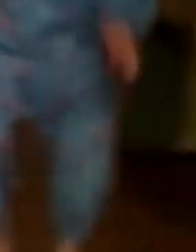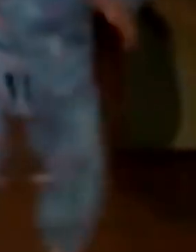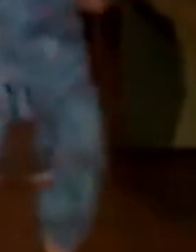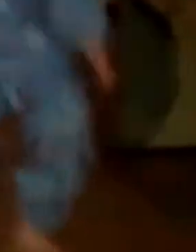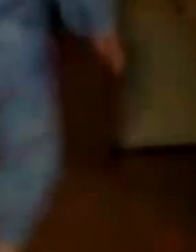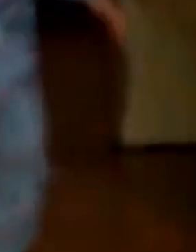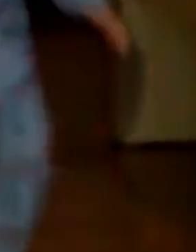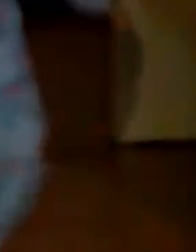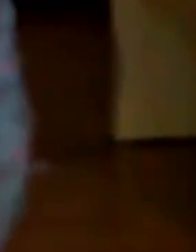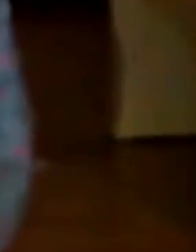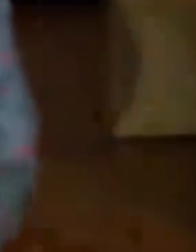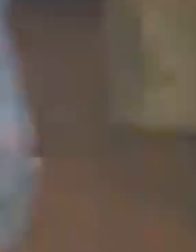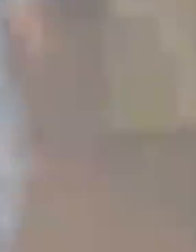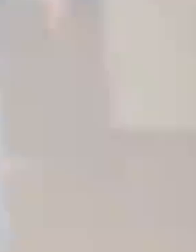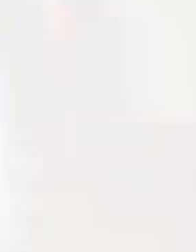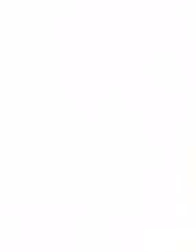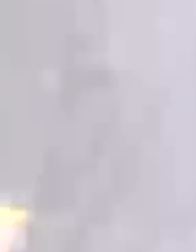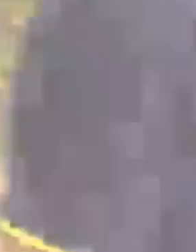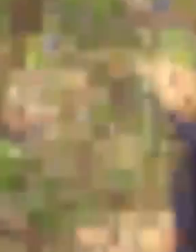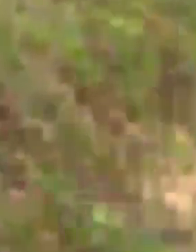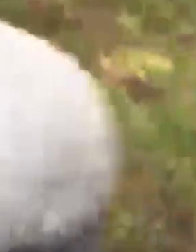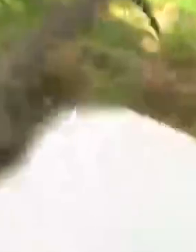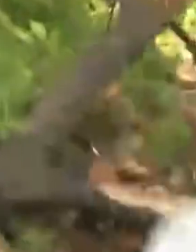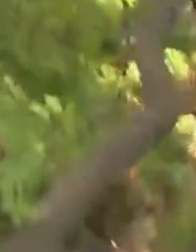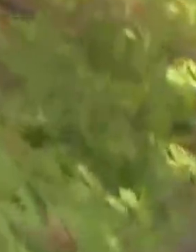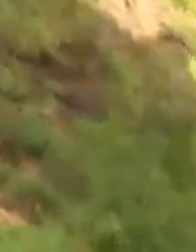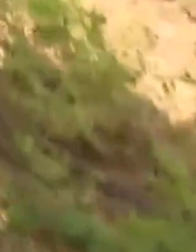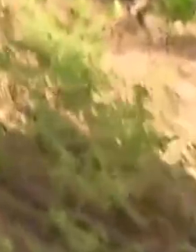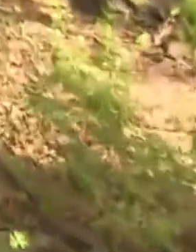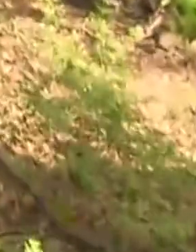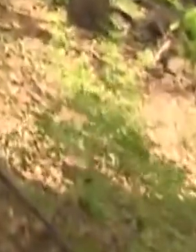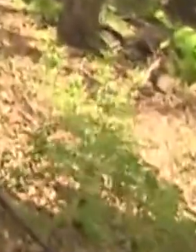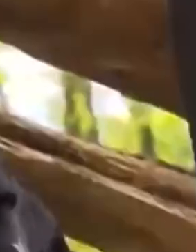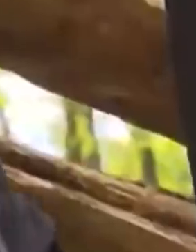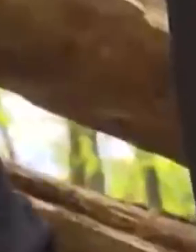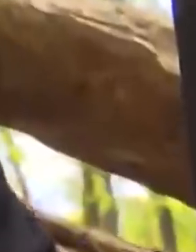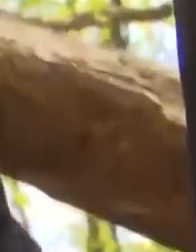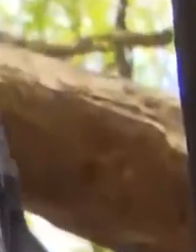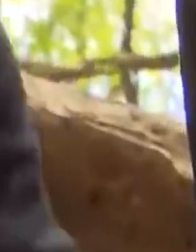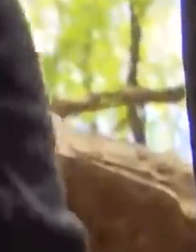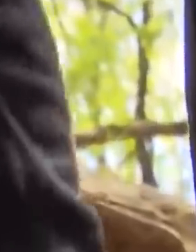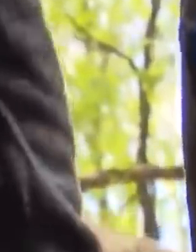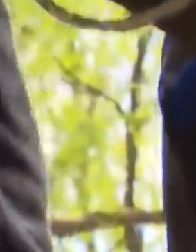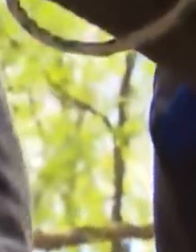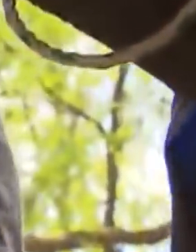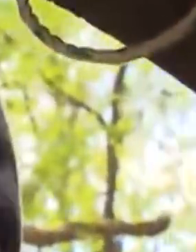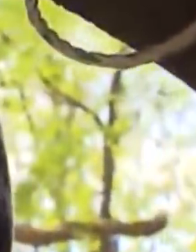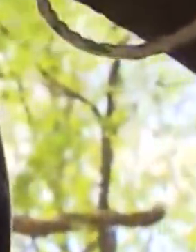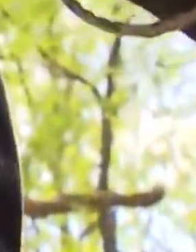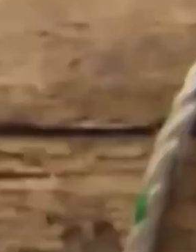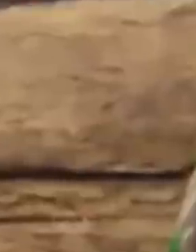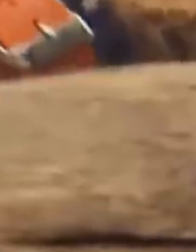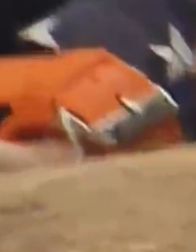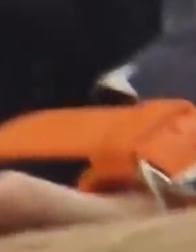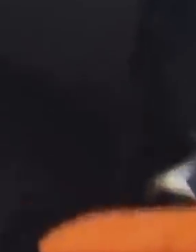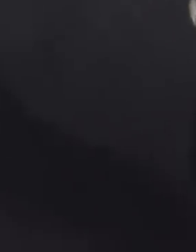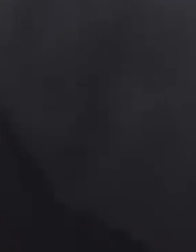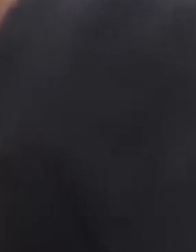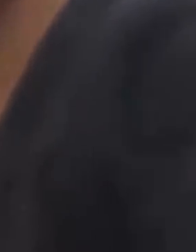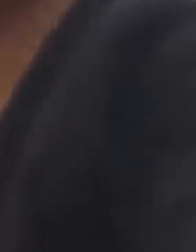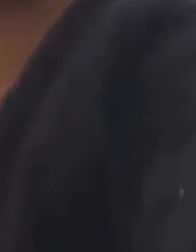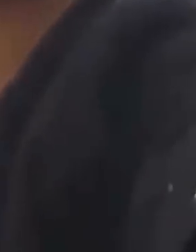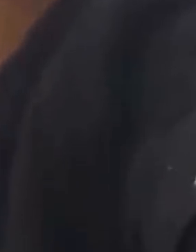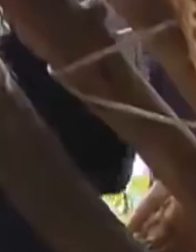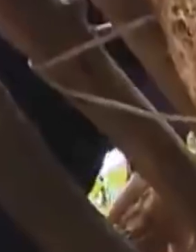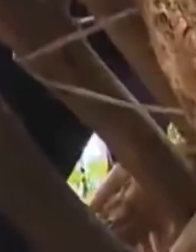모습은 영락없는 개구쟁입니다. 학교에서도 자신감이 넘치는 원기. 몸무게 14kg의 가냘픈